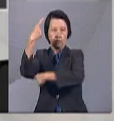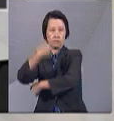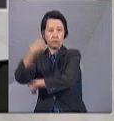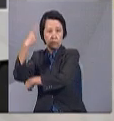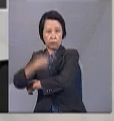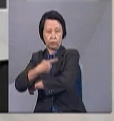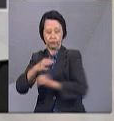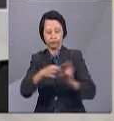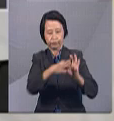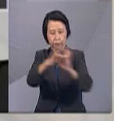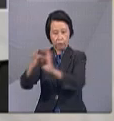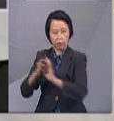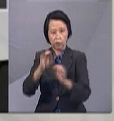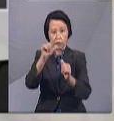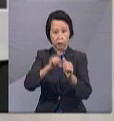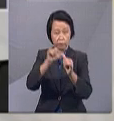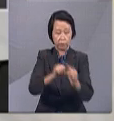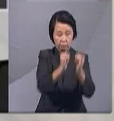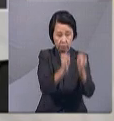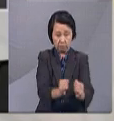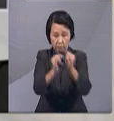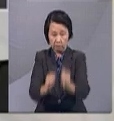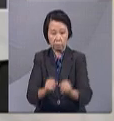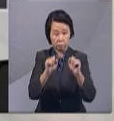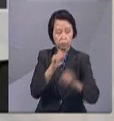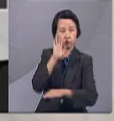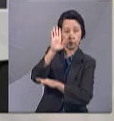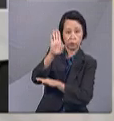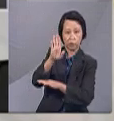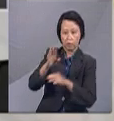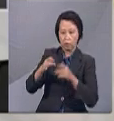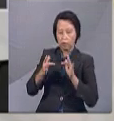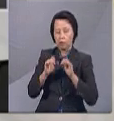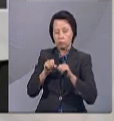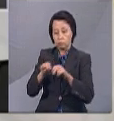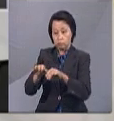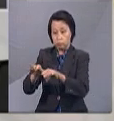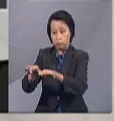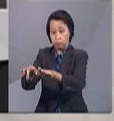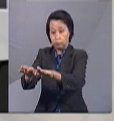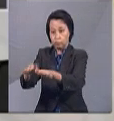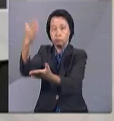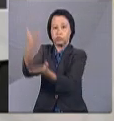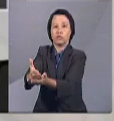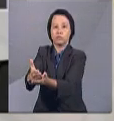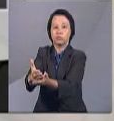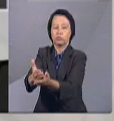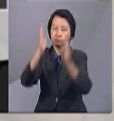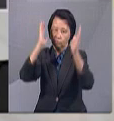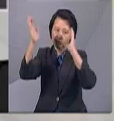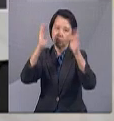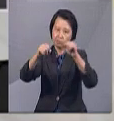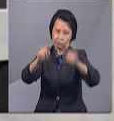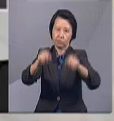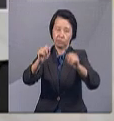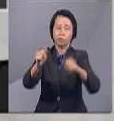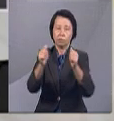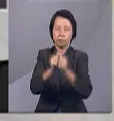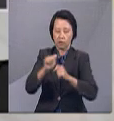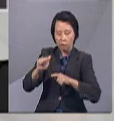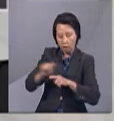kerjasama daripada setiap individu boleh menjamin rantaian jangkitan kowe 19 diputuskan di negara ini dengan